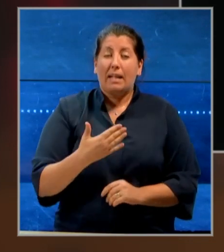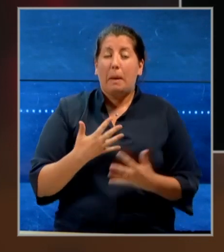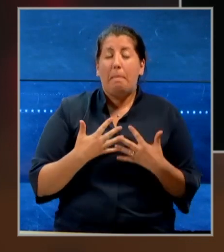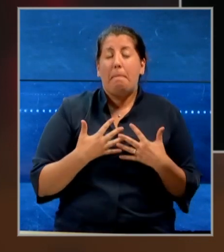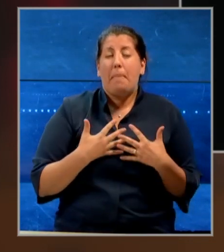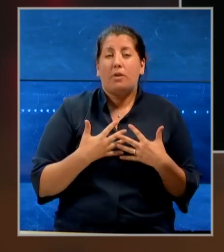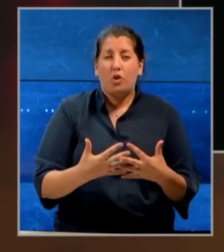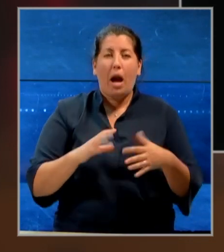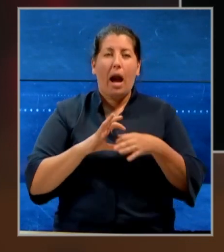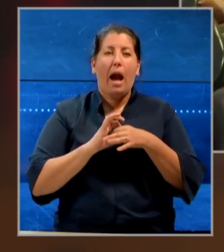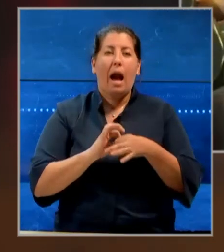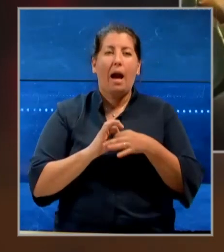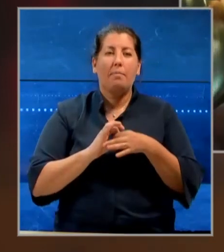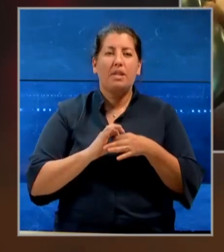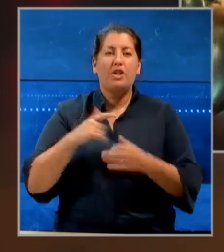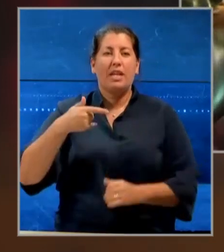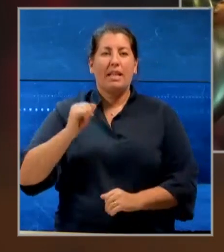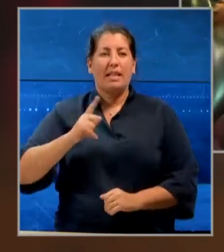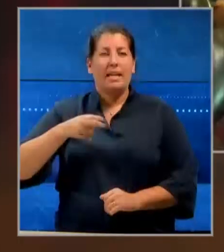degli amici del Tigri Bari.